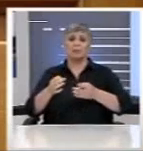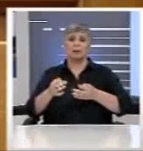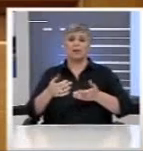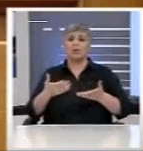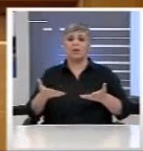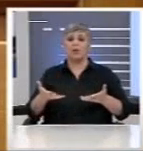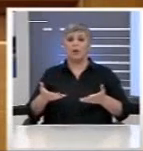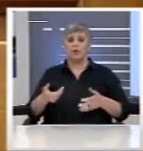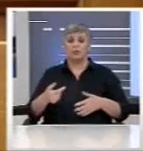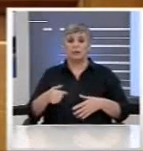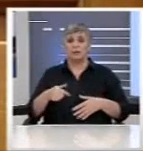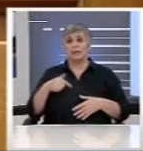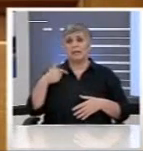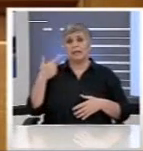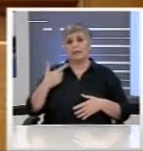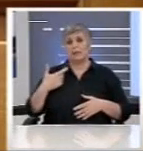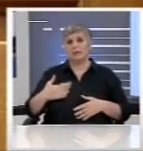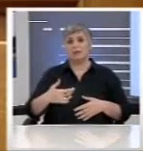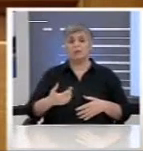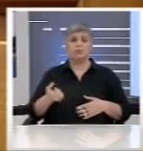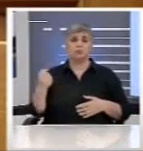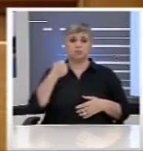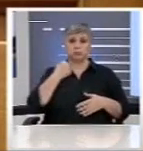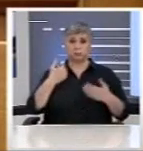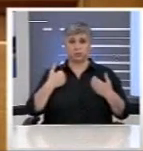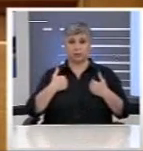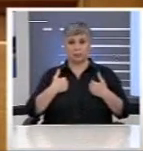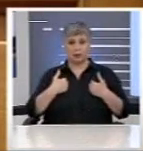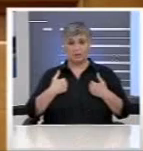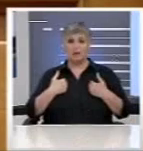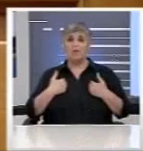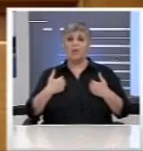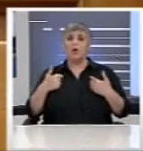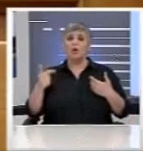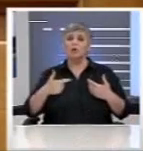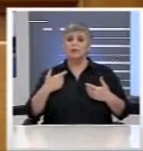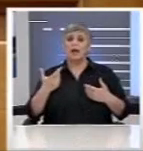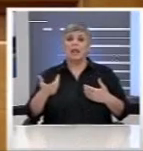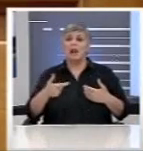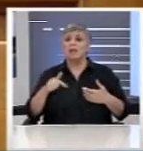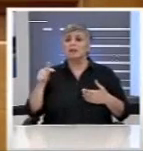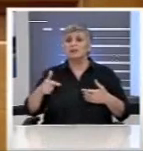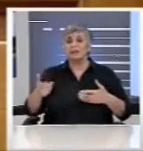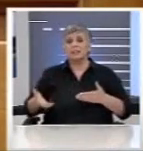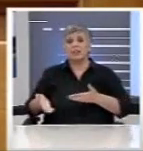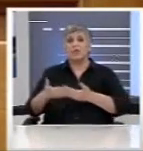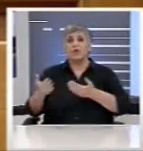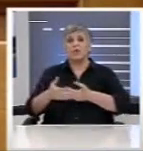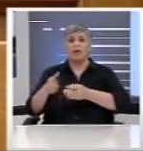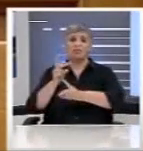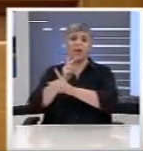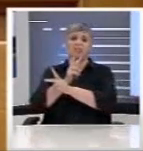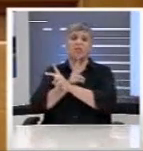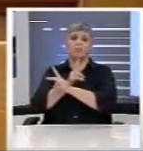ότι καταφέρατε και βάλατε εσείς κάποιο γκολ, φάγατε 5, αλλά ότι έχουμε στον πάγκο εσάς, κύριε Μητσοτάκη, και βλέπουν οι αγορές ότι θα